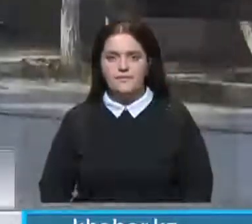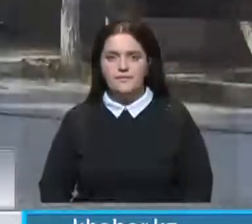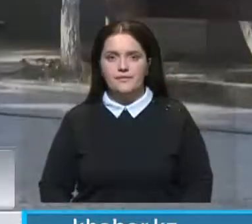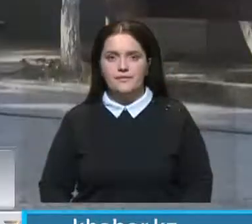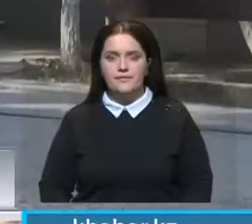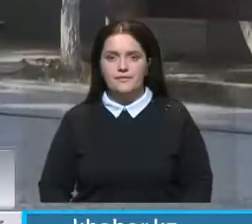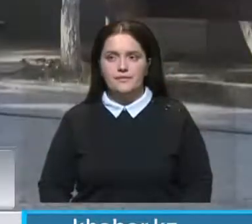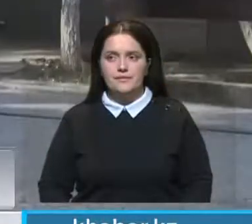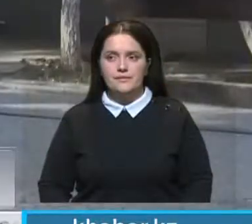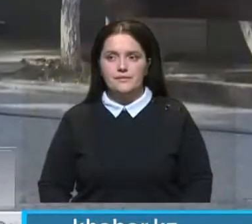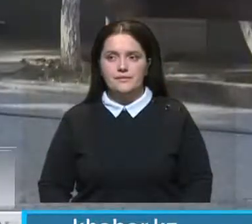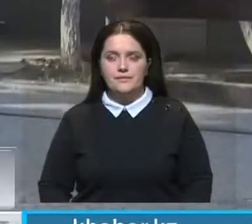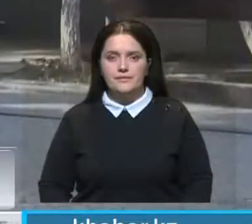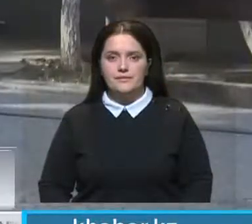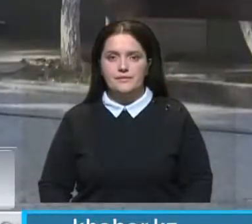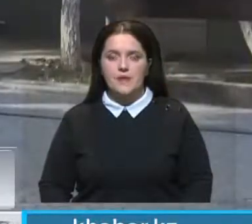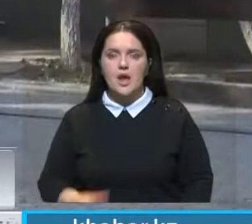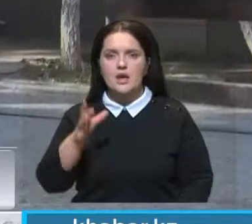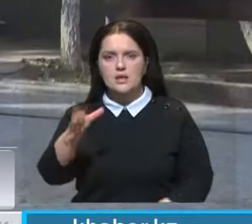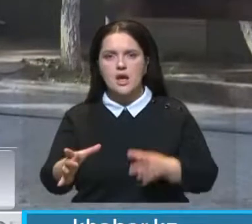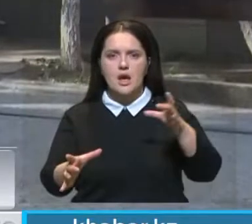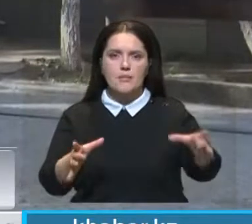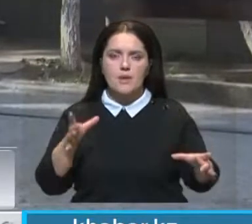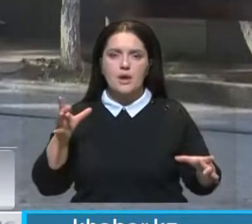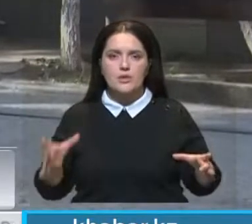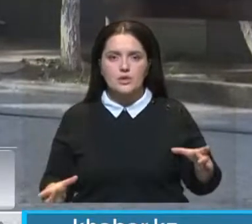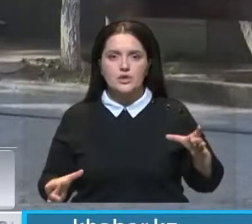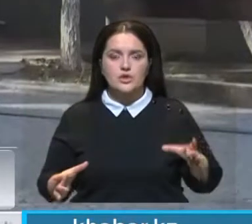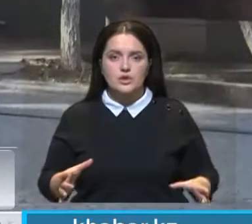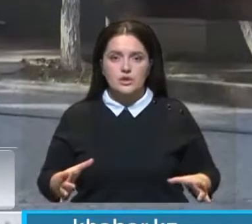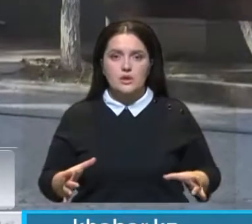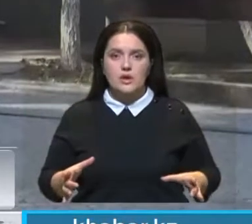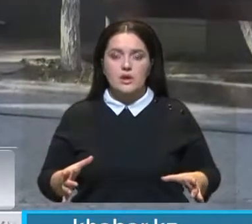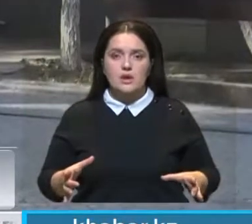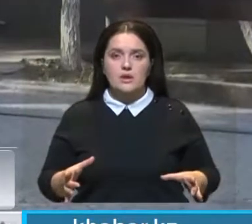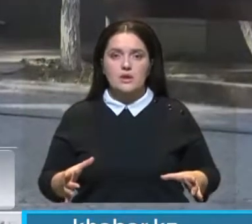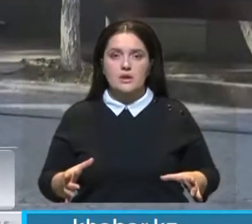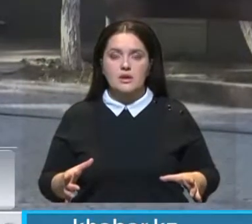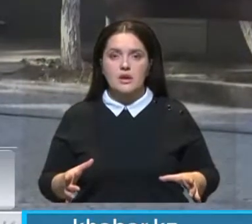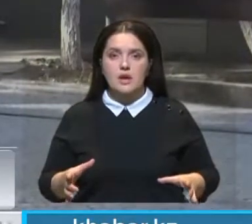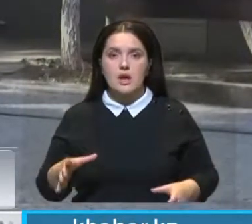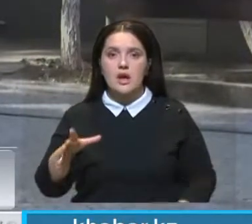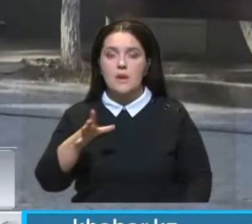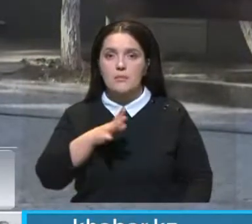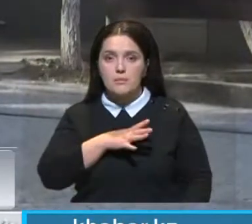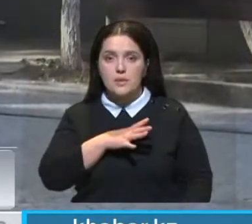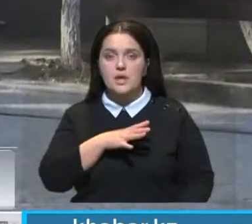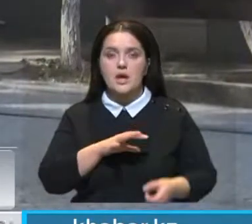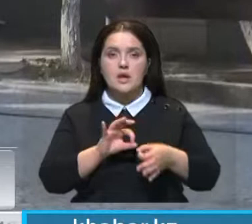связи с заболоченной местности из трудно проходимостью техники было осложнения